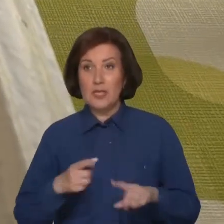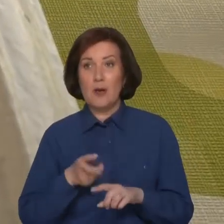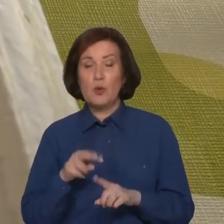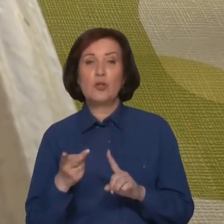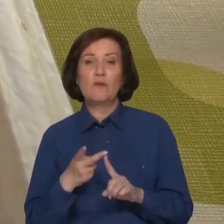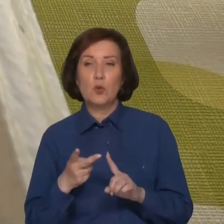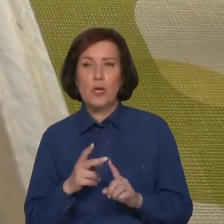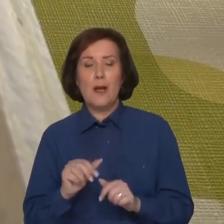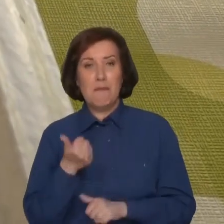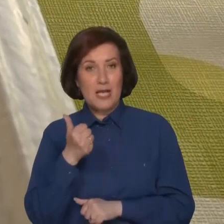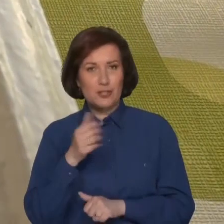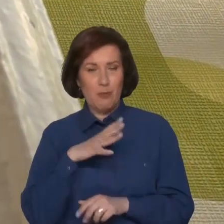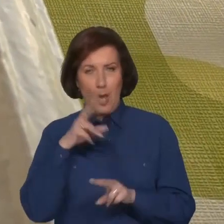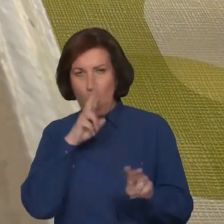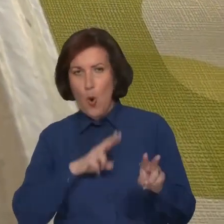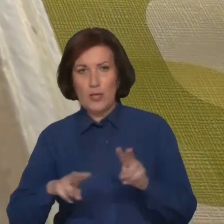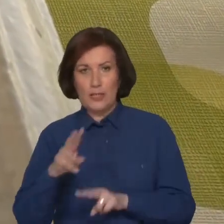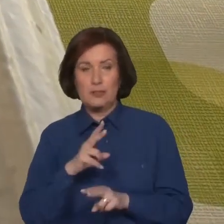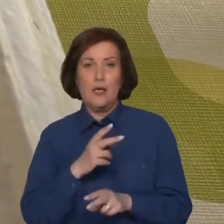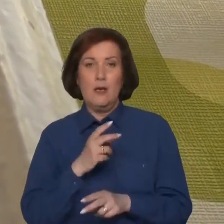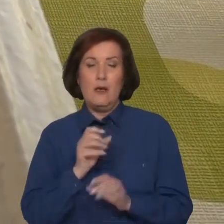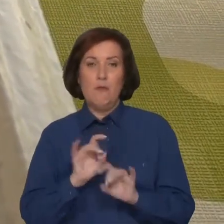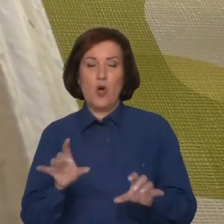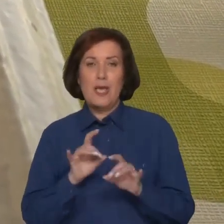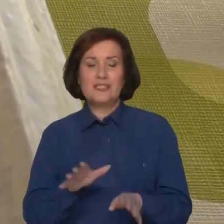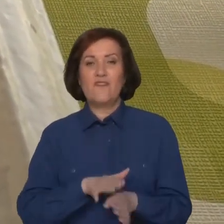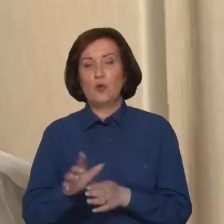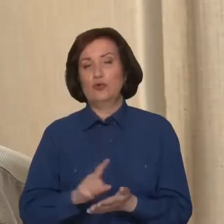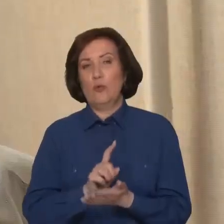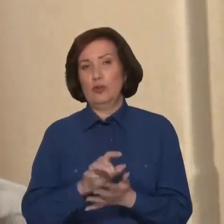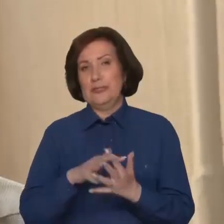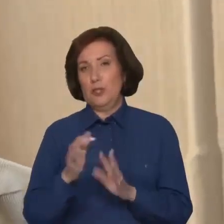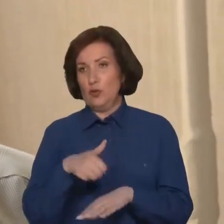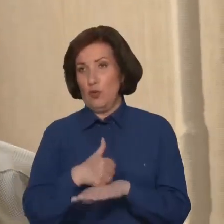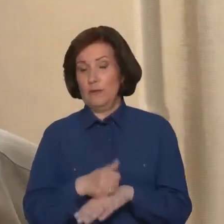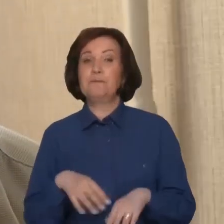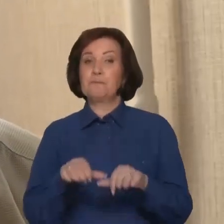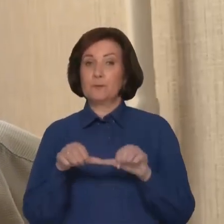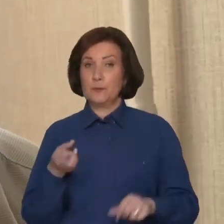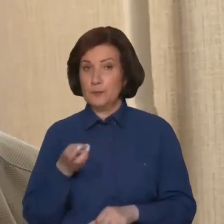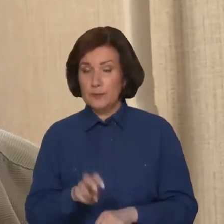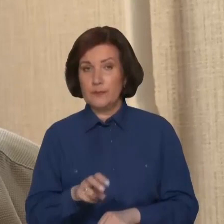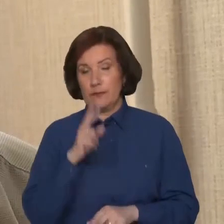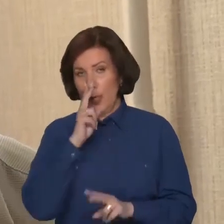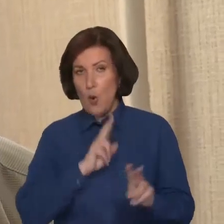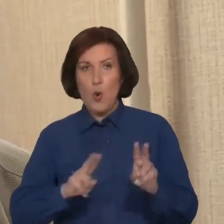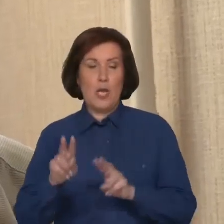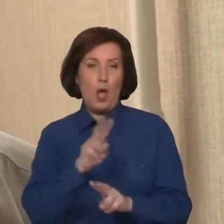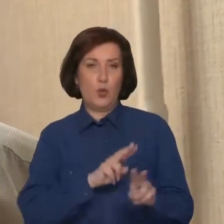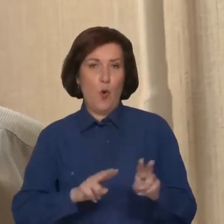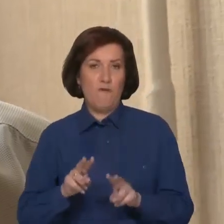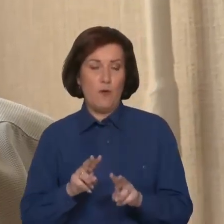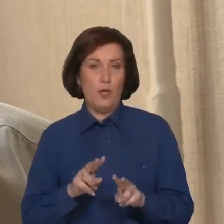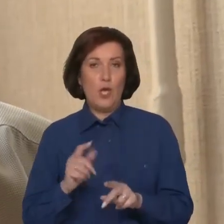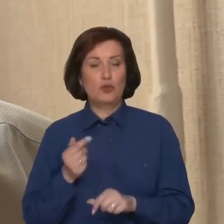приходила вдруге. Перша – оглядова, пояснює виконувач обов'язків селищного голови. Комісія прийшла і зробила оглядову для того,